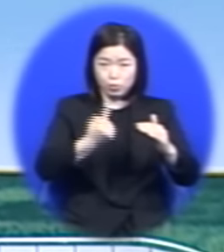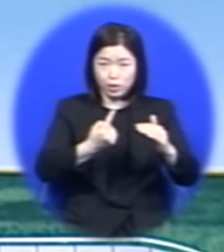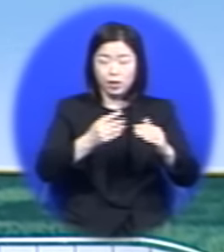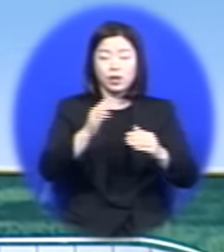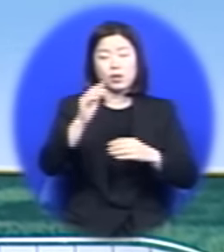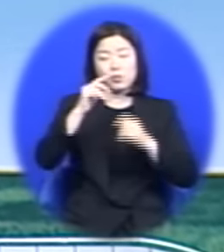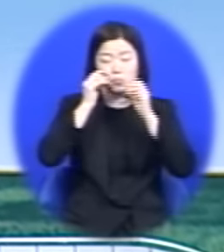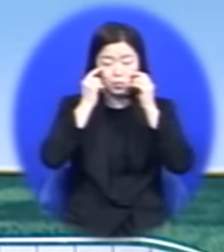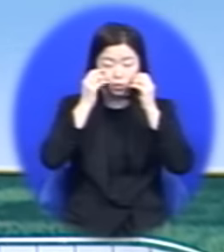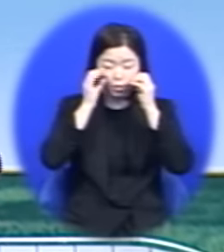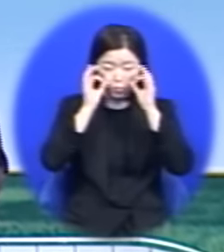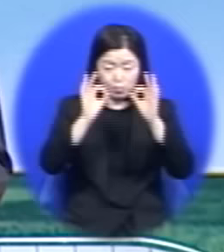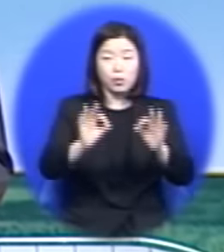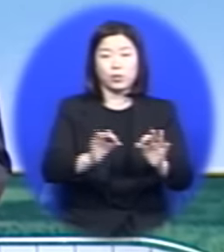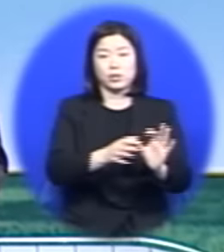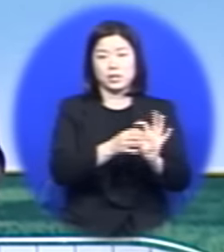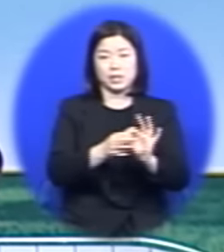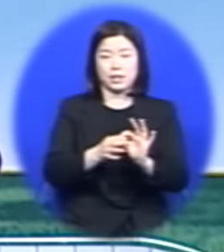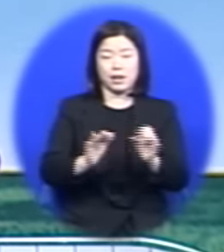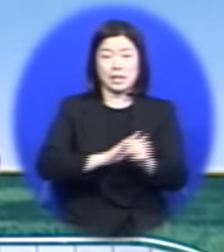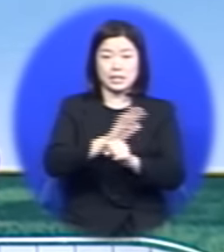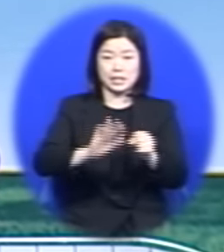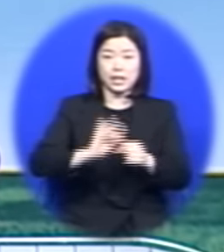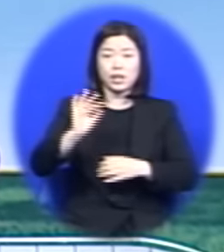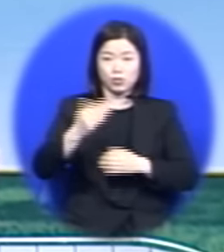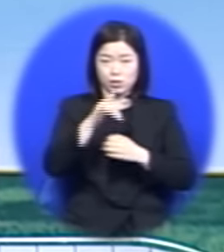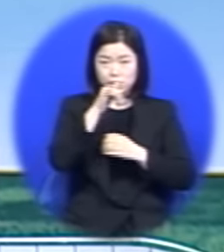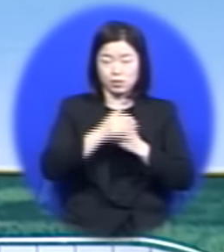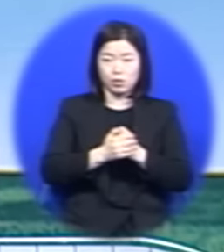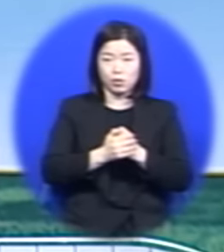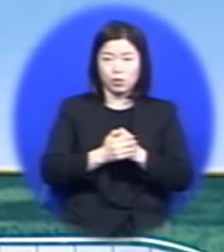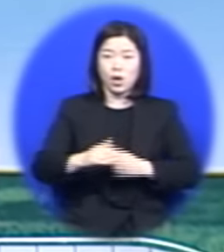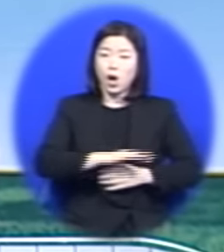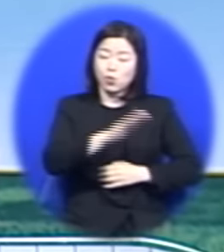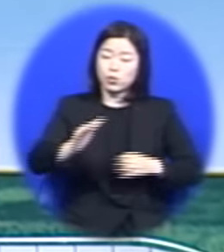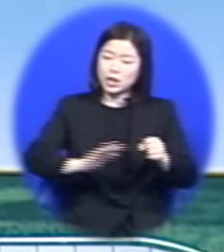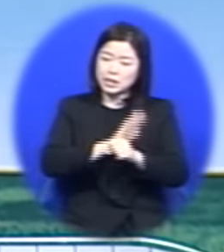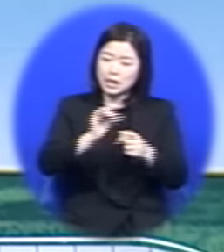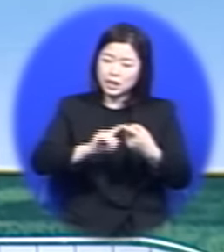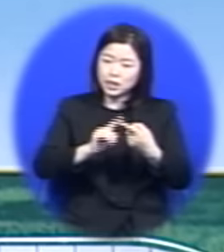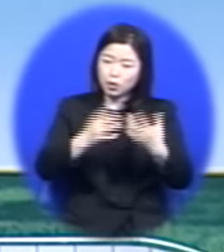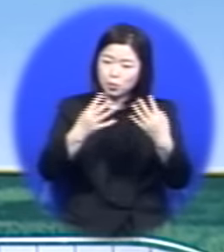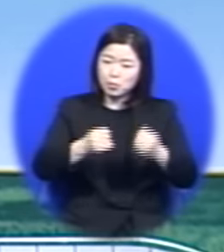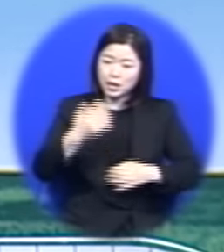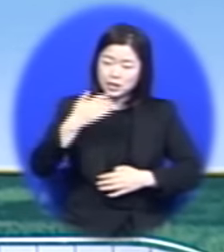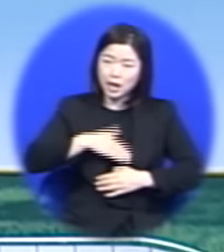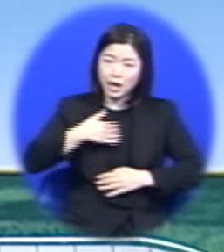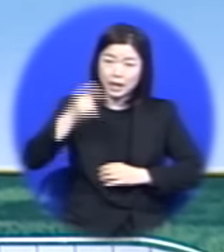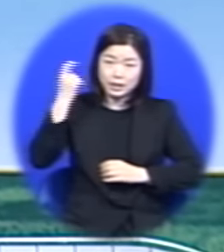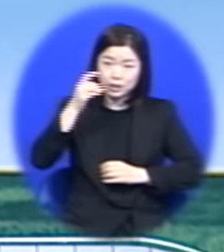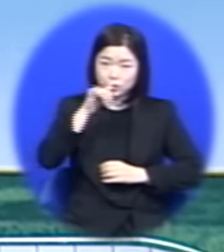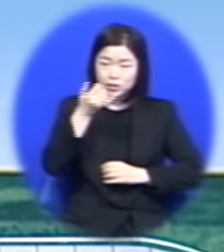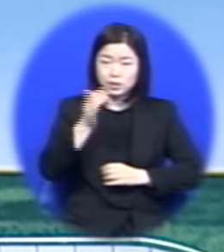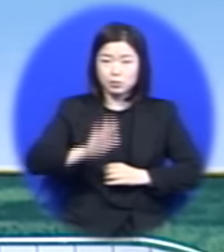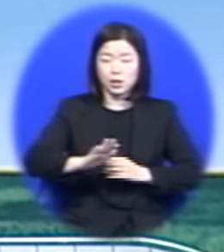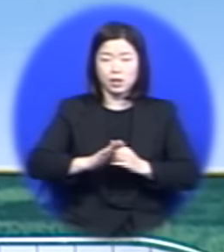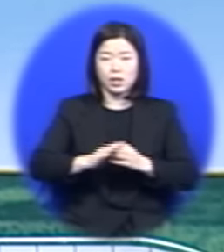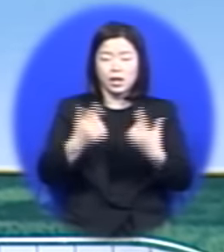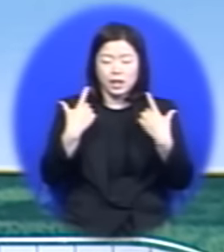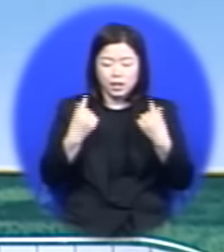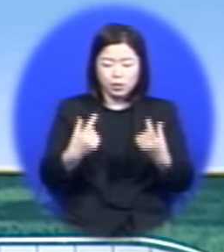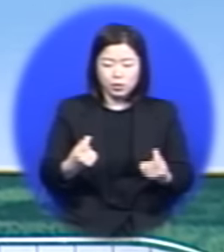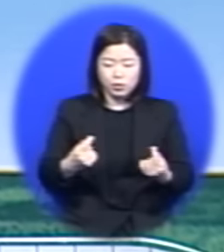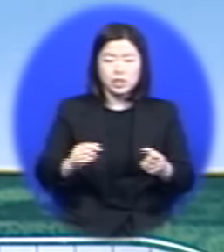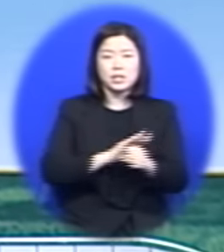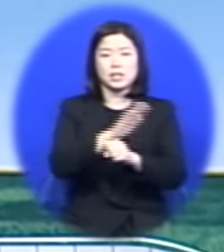주제이지만 우리가 사랑에 대해서 많이 알고만 있지 여전히 사랑만 하며 사는 자가 되지 못하고 있기